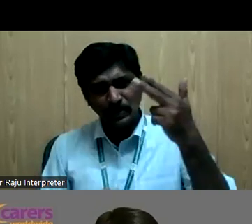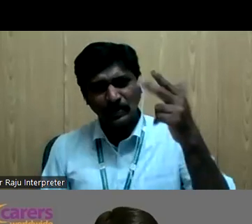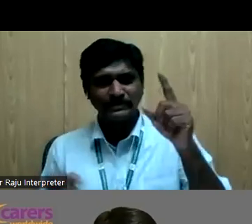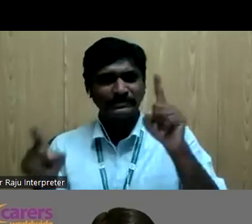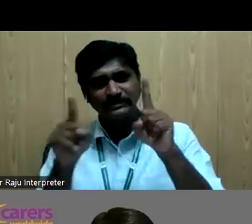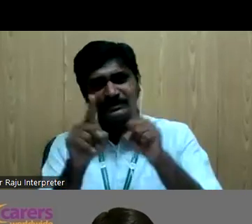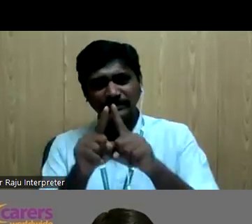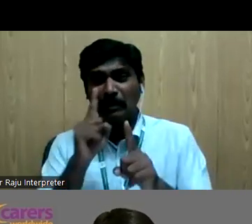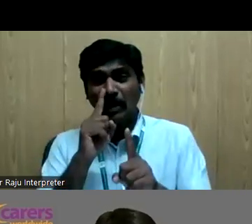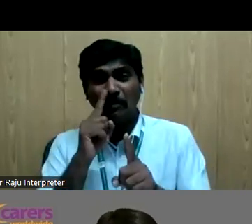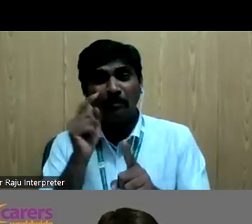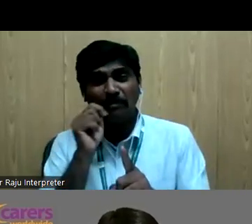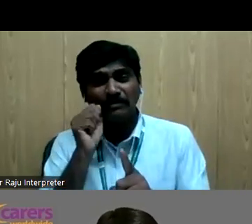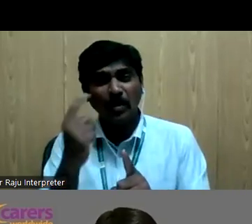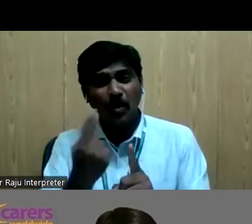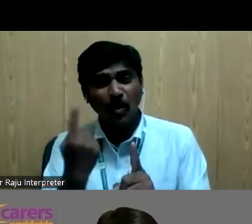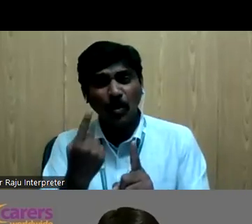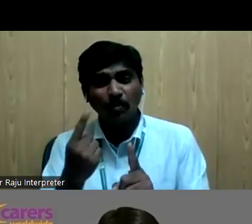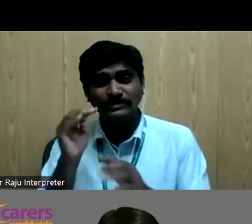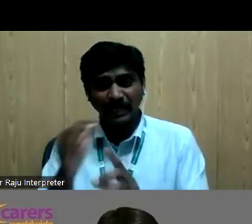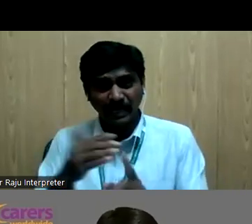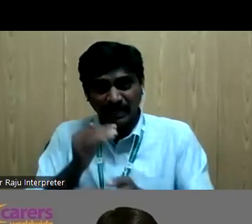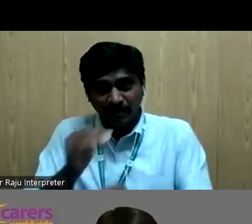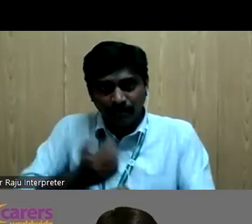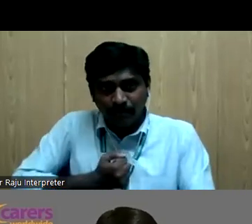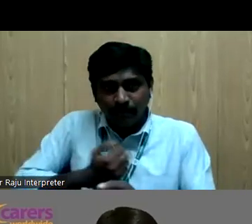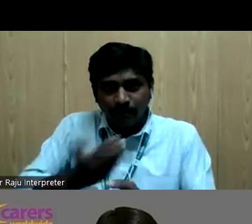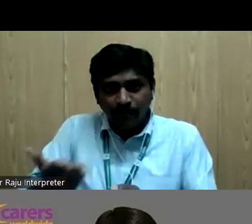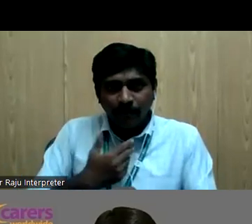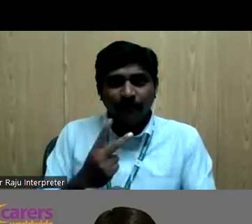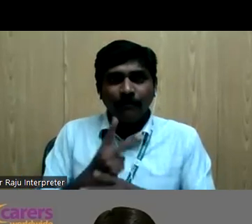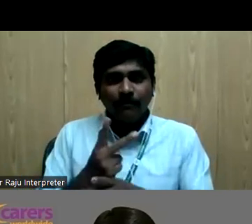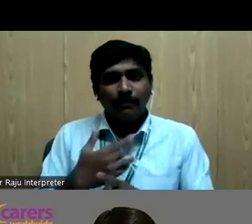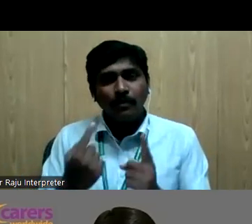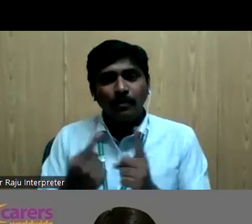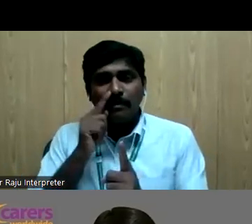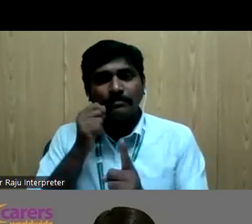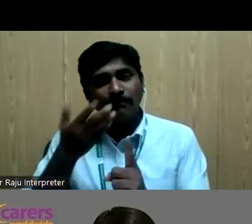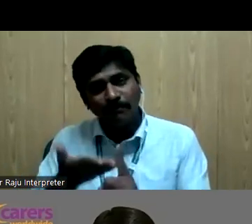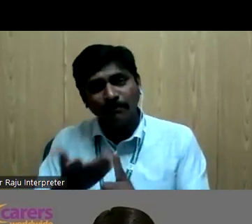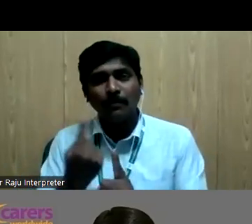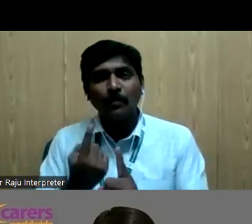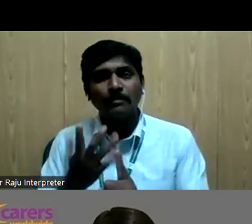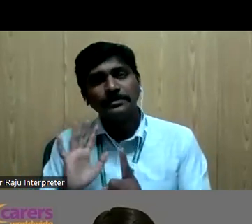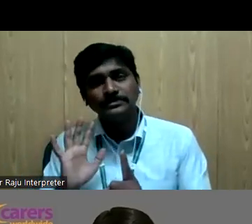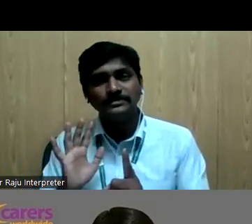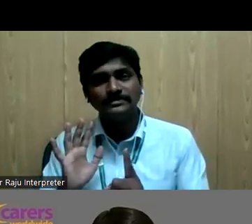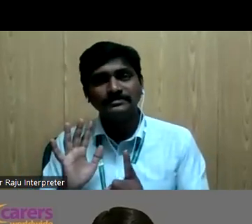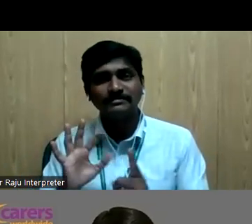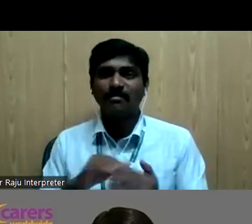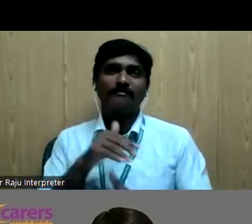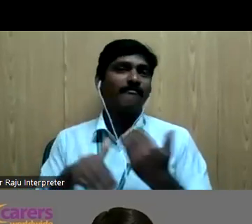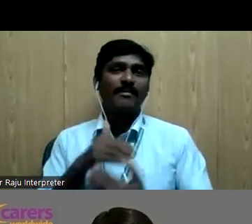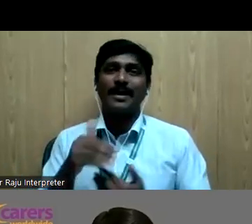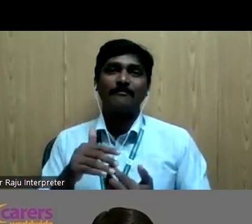मदर अलोन इज टेकिंग केयर ऑफ द चाइल्ड. समटाइम्स देयर इज फैमिली सपोर्ट बट मोस्ट ऑफन देन नॉट फैमिली सपोर्ट